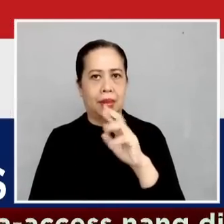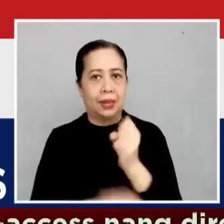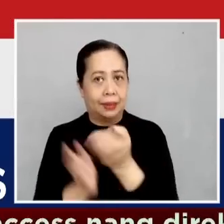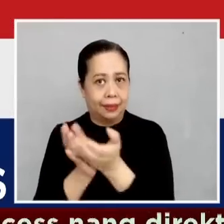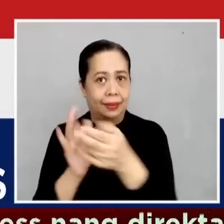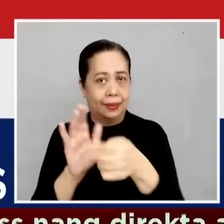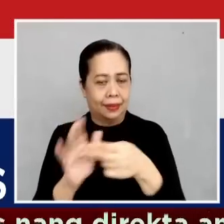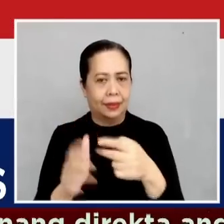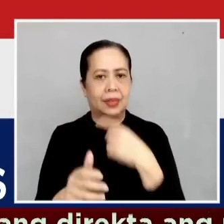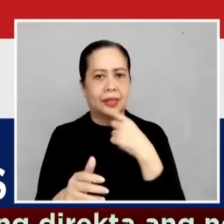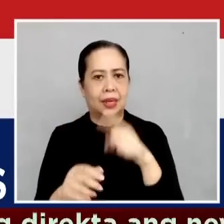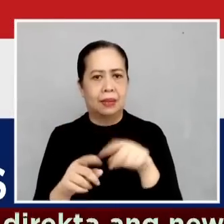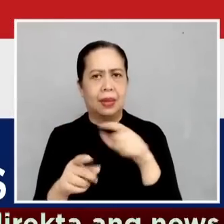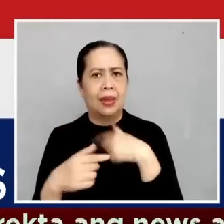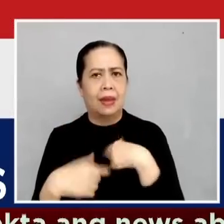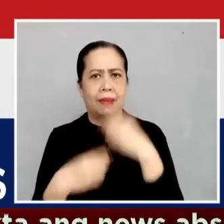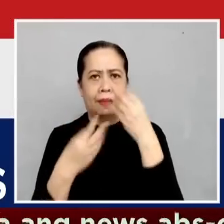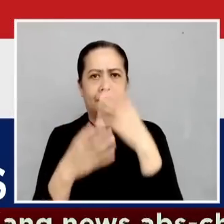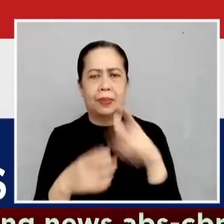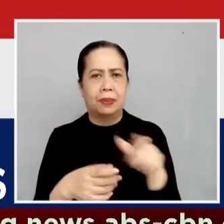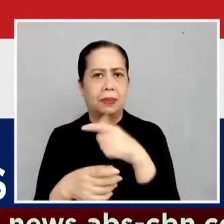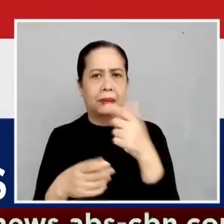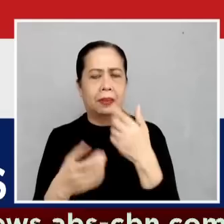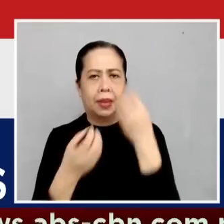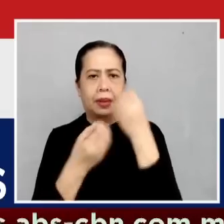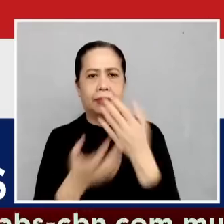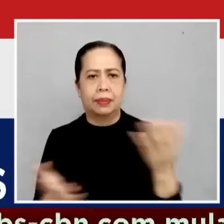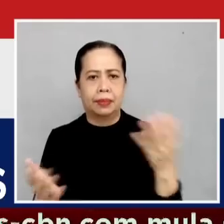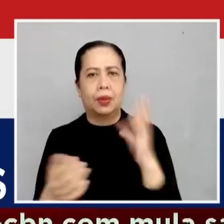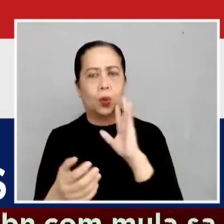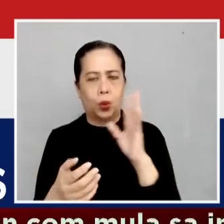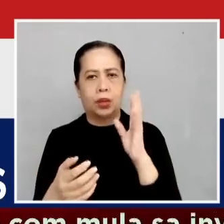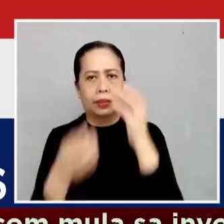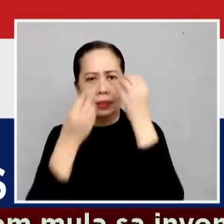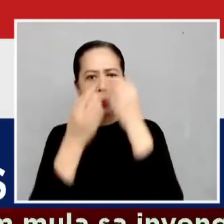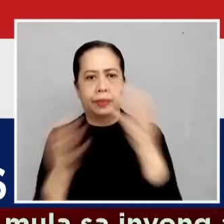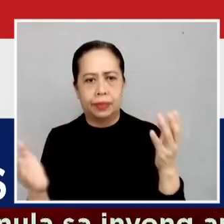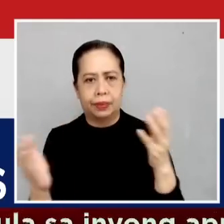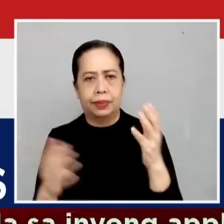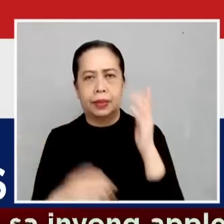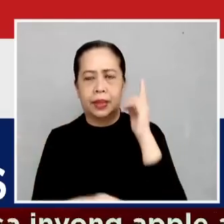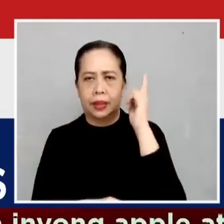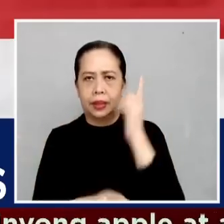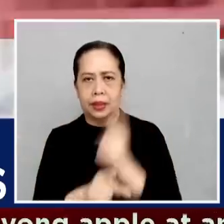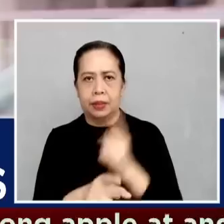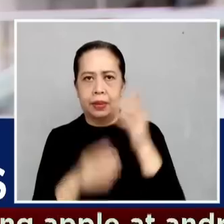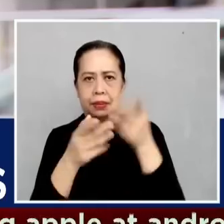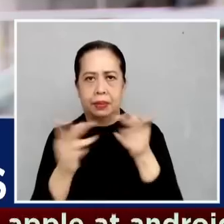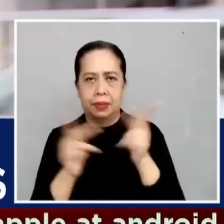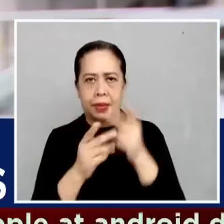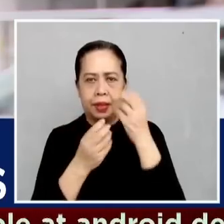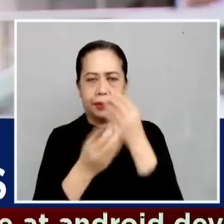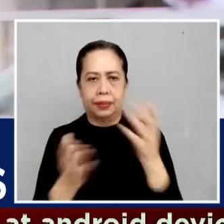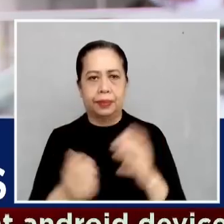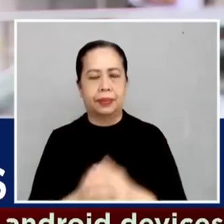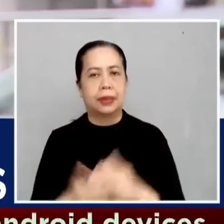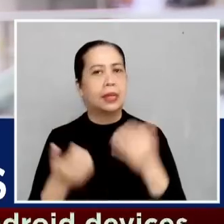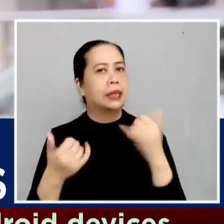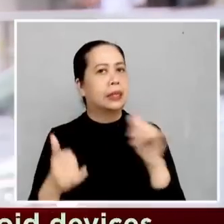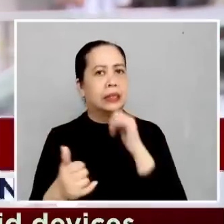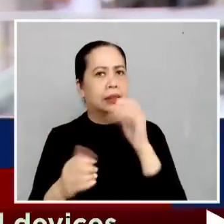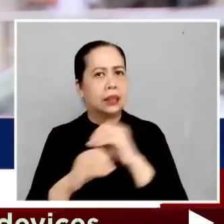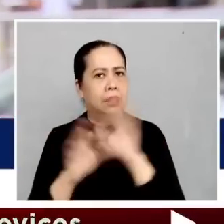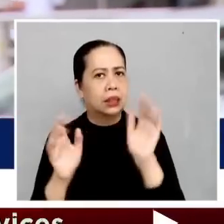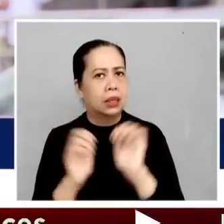sinabi nilang may mga impormasyon pang hindi na ilalabas at isasapubliko nila ito sa tamang lugar. Hindi pa rin malinaw kung